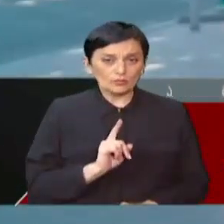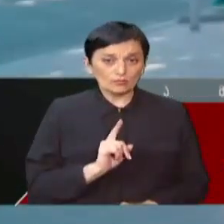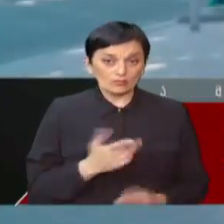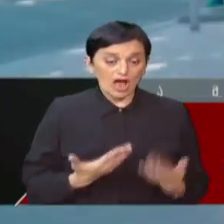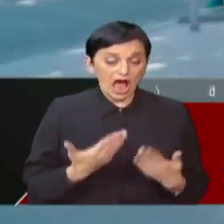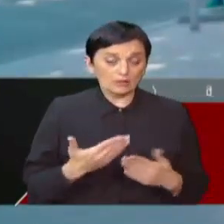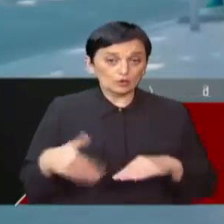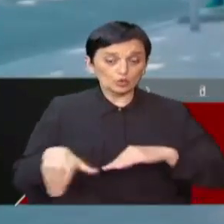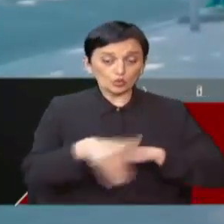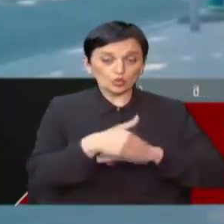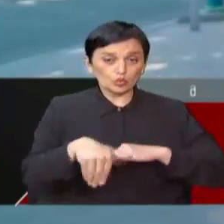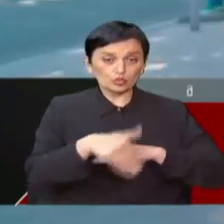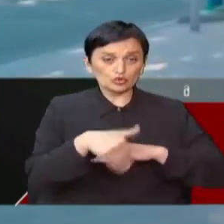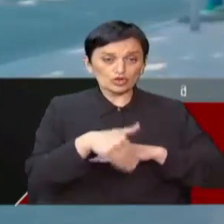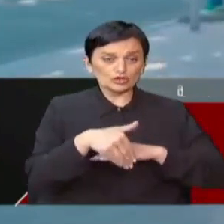ალბათ ქუჩაში